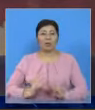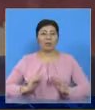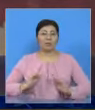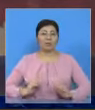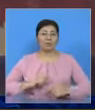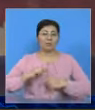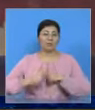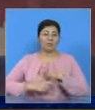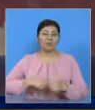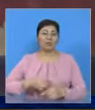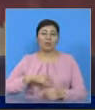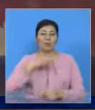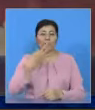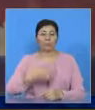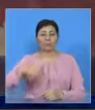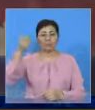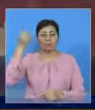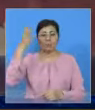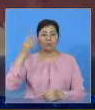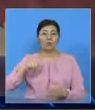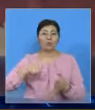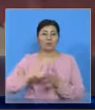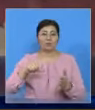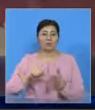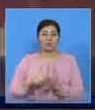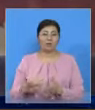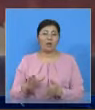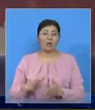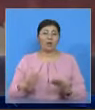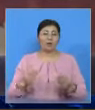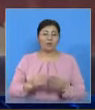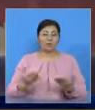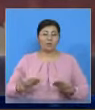поколениям своим опытом, своими знаниями. Участвовали в общественной жизни нашей области.